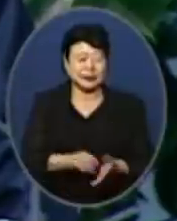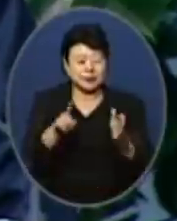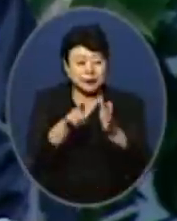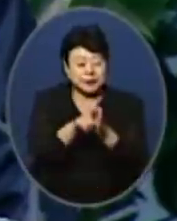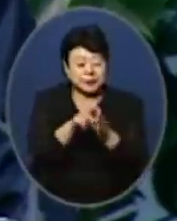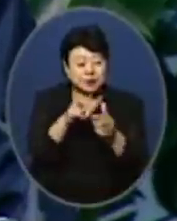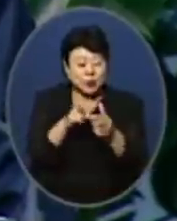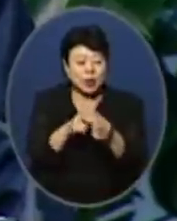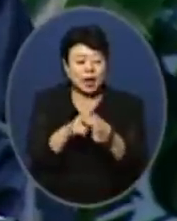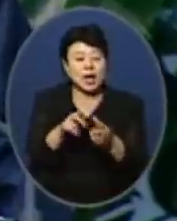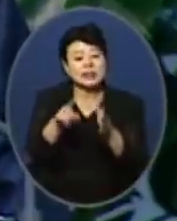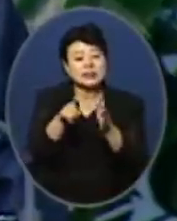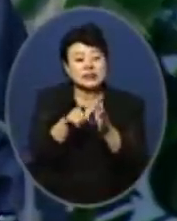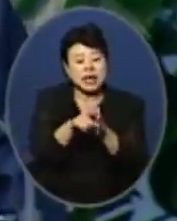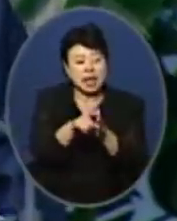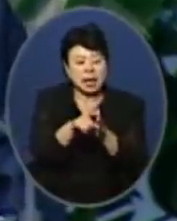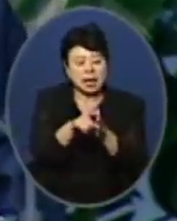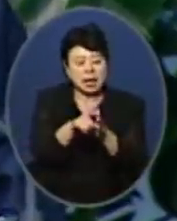믿음과 신뢰가